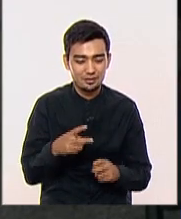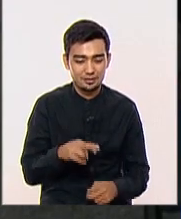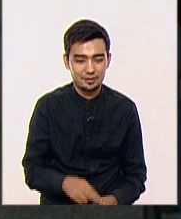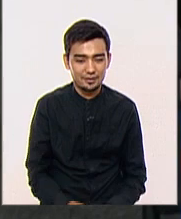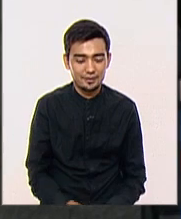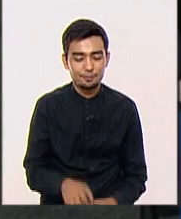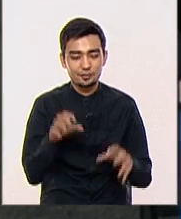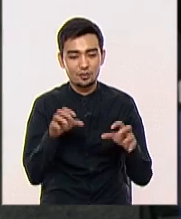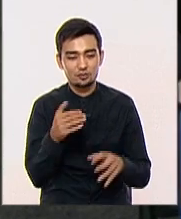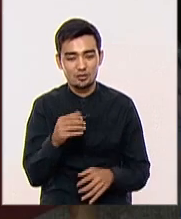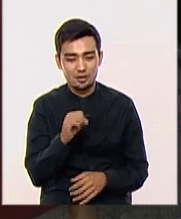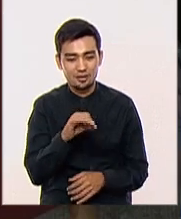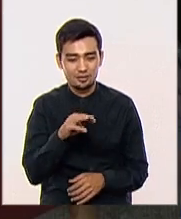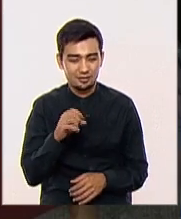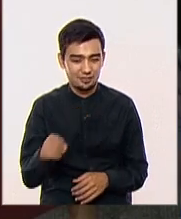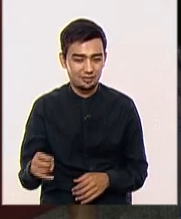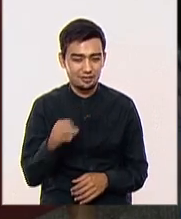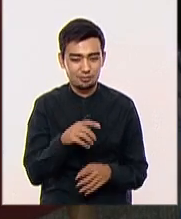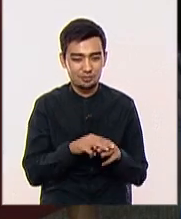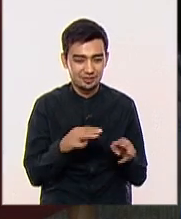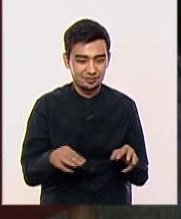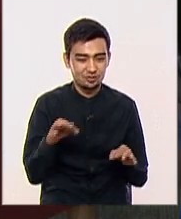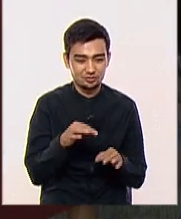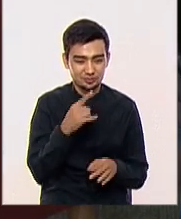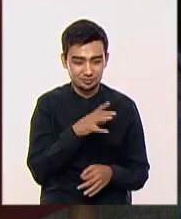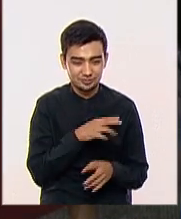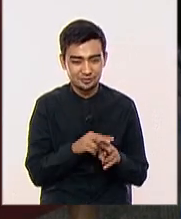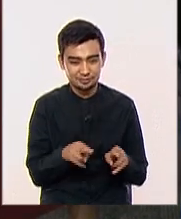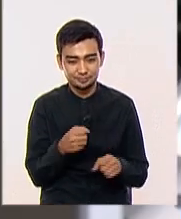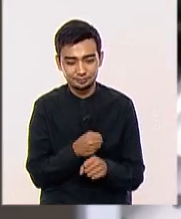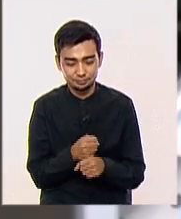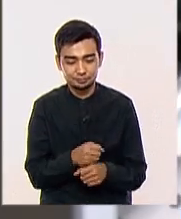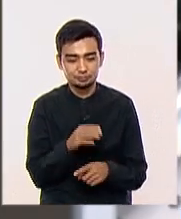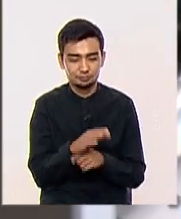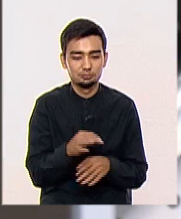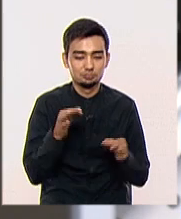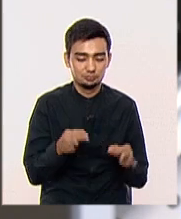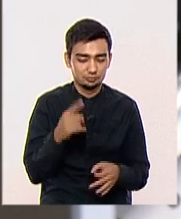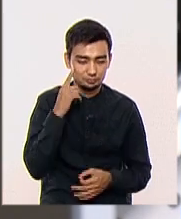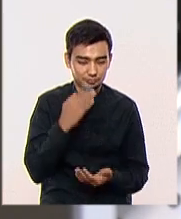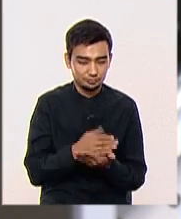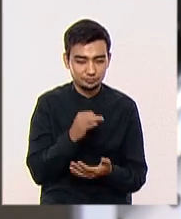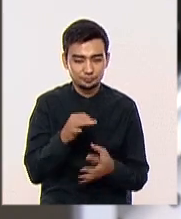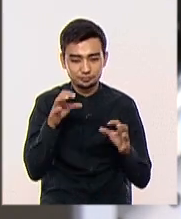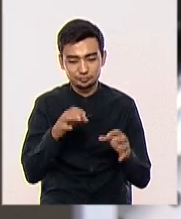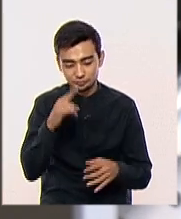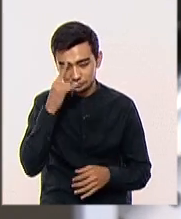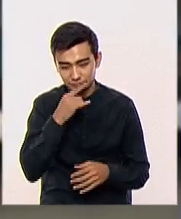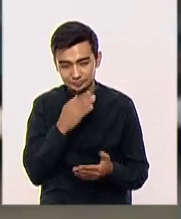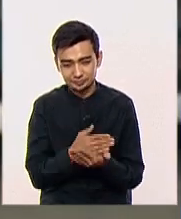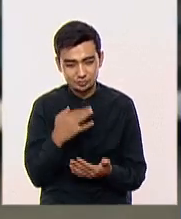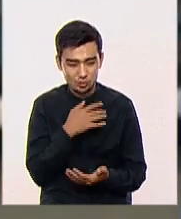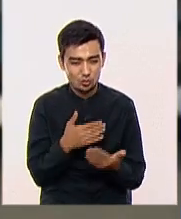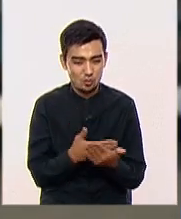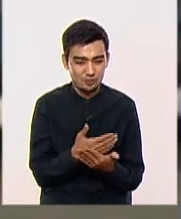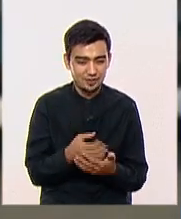Айыпхан Мухамадиев ақпарат министрлігіне мұндай өкілеттіктің берілгені дұрыс деген пікірде. Себебі Қазақстанда болып жатқан